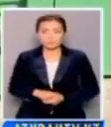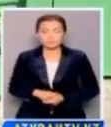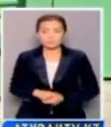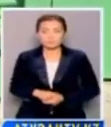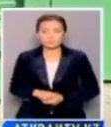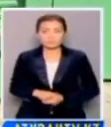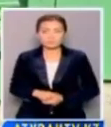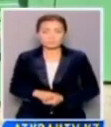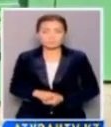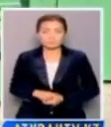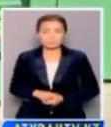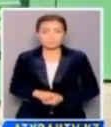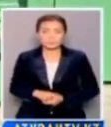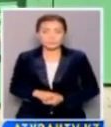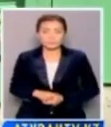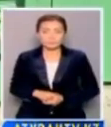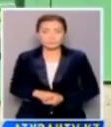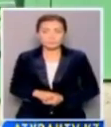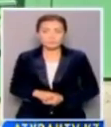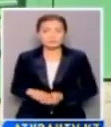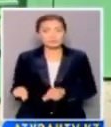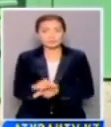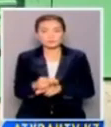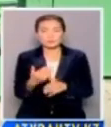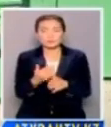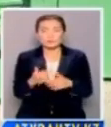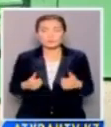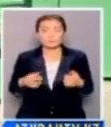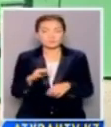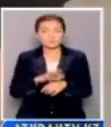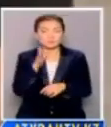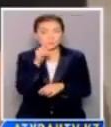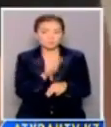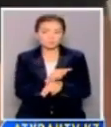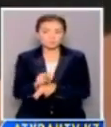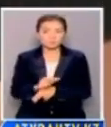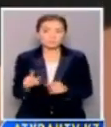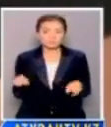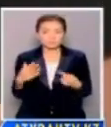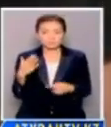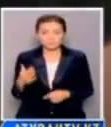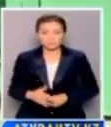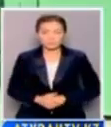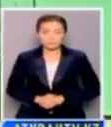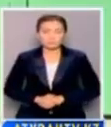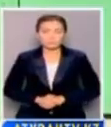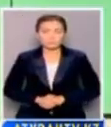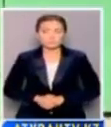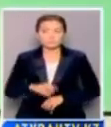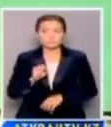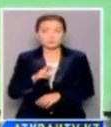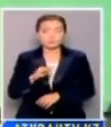қасымызда қыздардың Венера деген есім барып емдеу жағын көбін істеп тұр. Ауырып қалған иттерді емдеп, арттарын қарап, не істеп жүру. Бұл